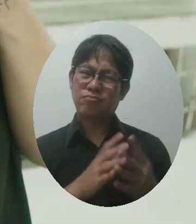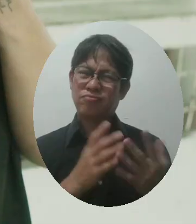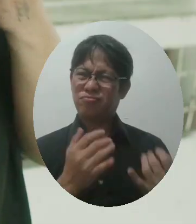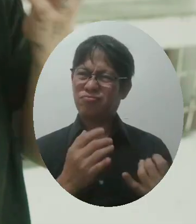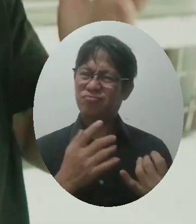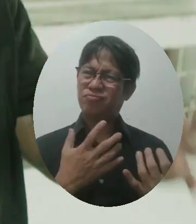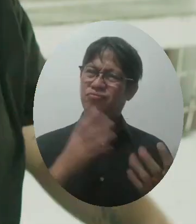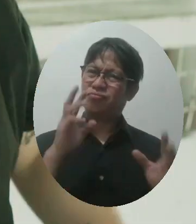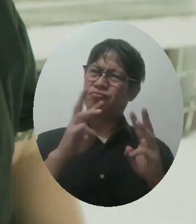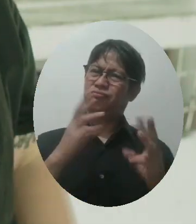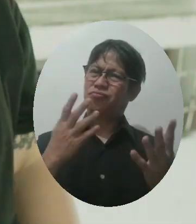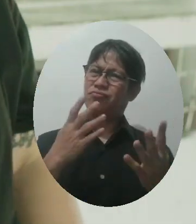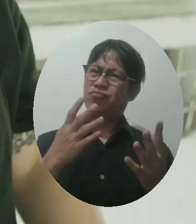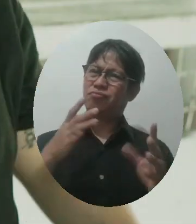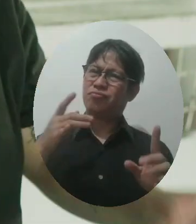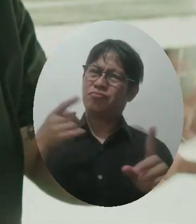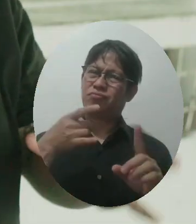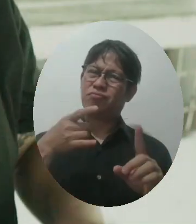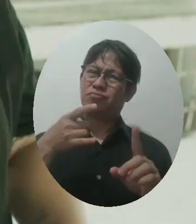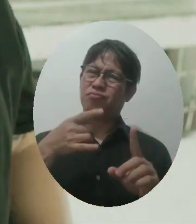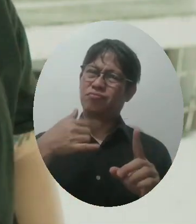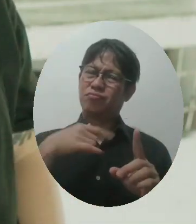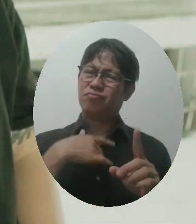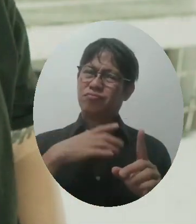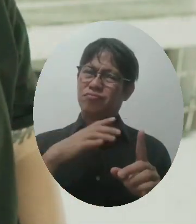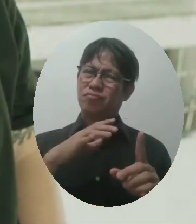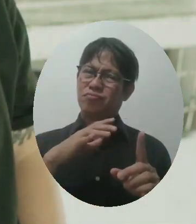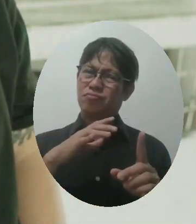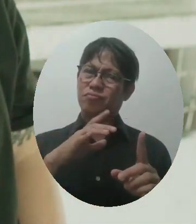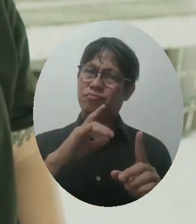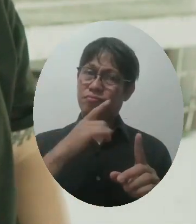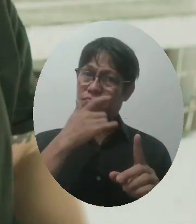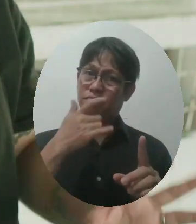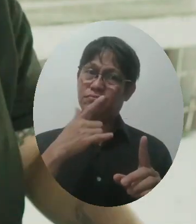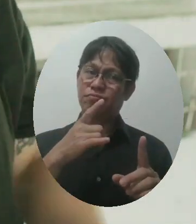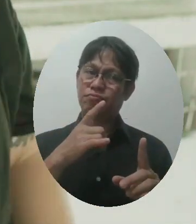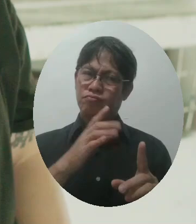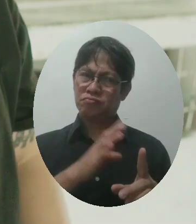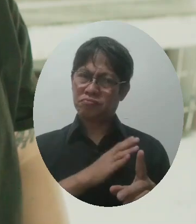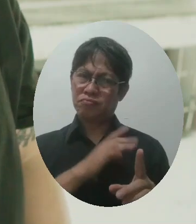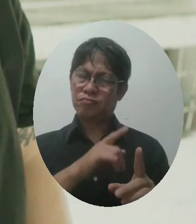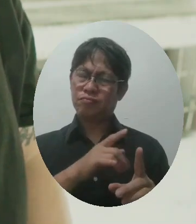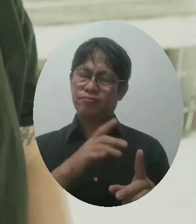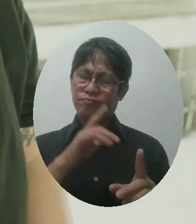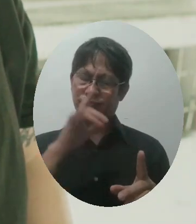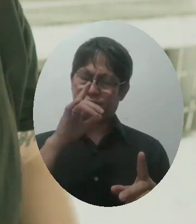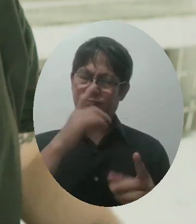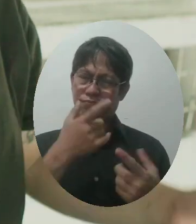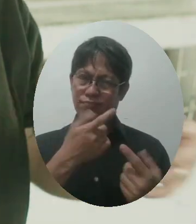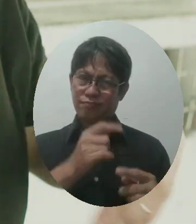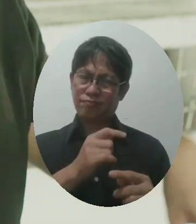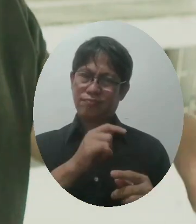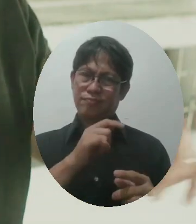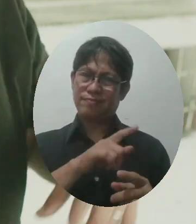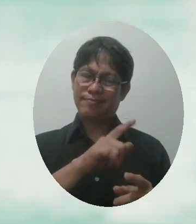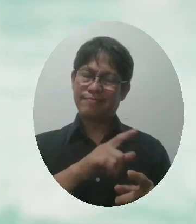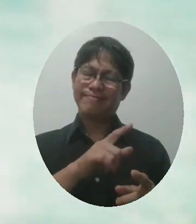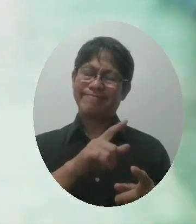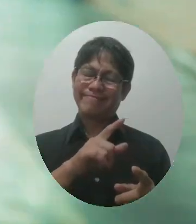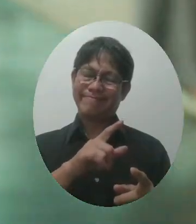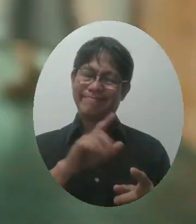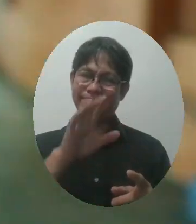namin. May takot pa rin si Nikki na mabubuli ang anak dahil sa kanyang kondisyon. Ngunit sa tapang ni Cloud, iwala